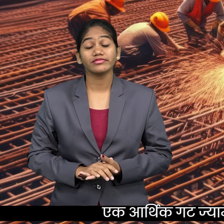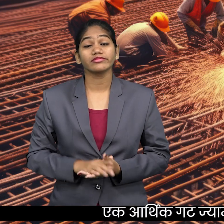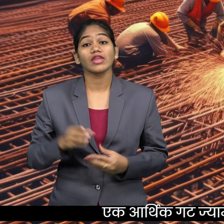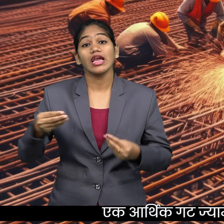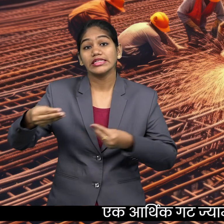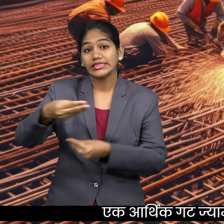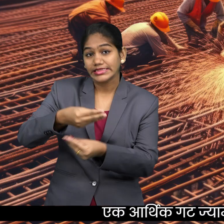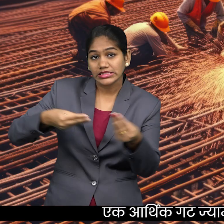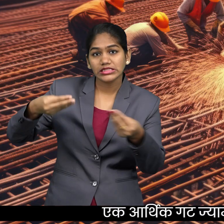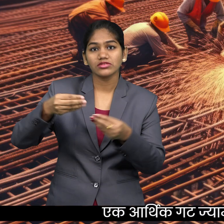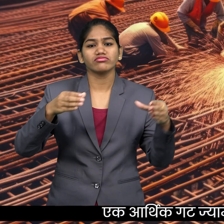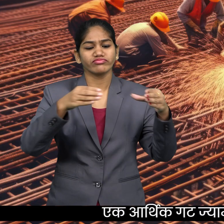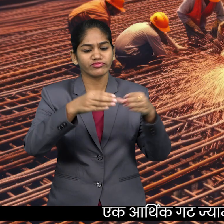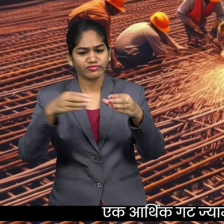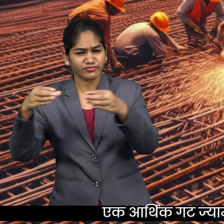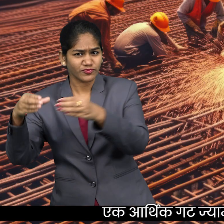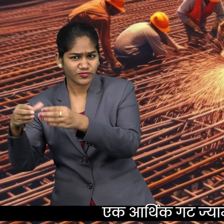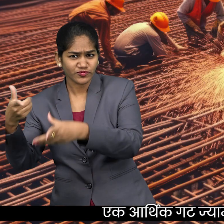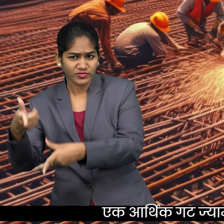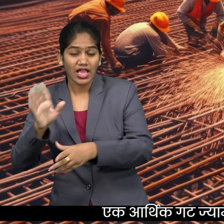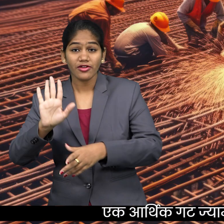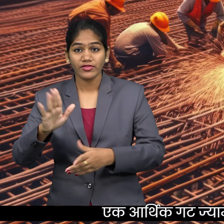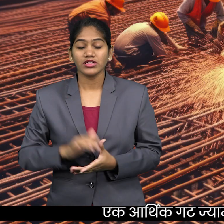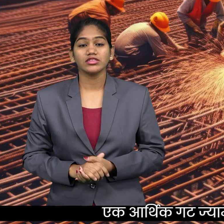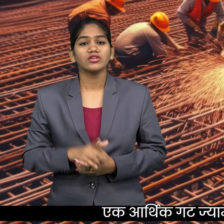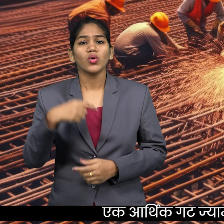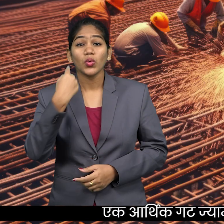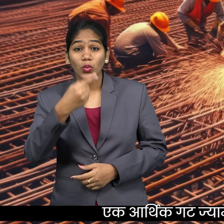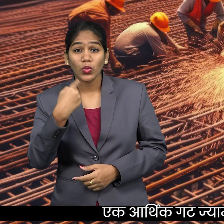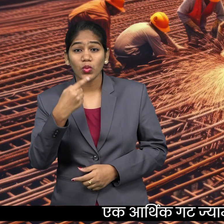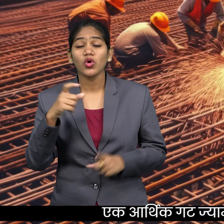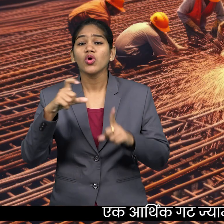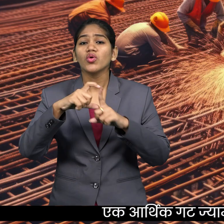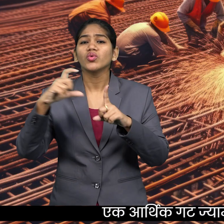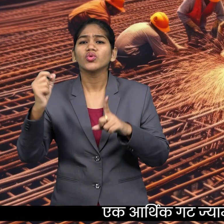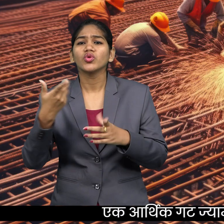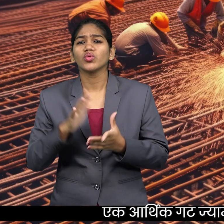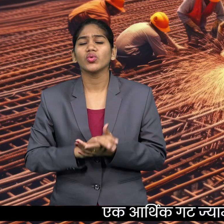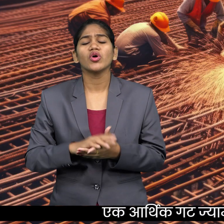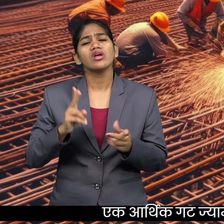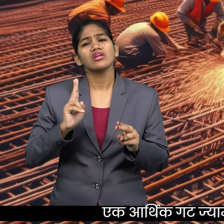एक आर्थिक गट ज्यामध्ये अंगमेहनती किंवा मजुरीसाठी